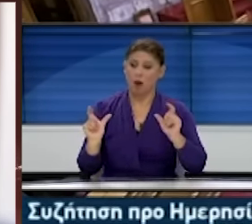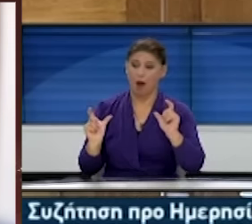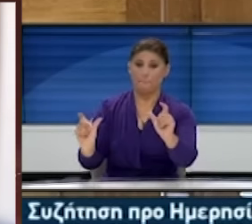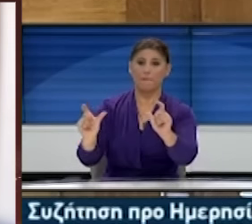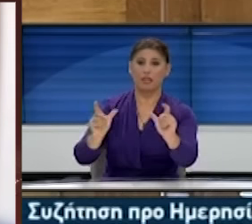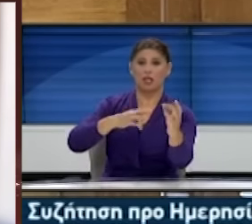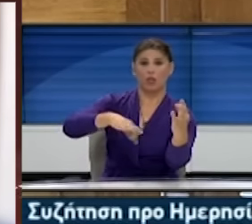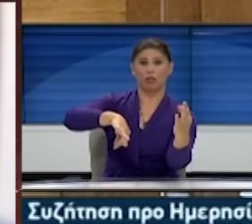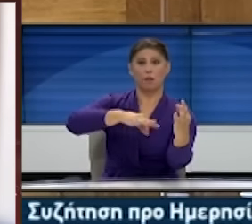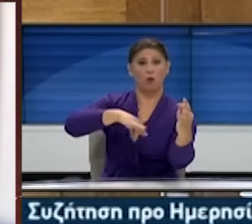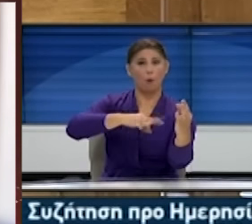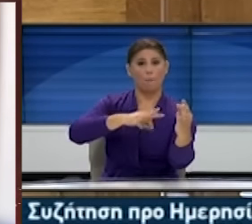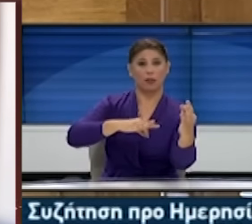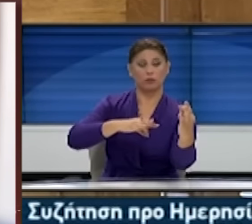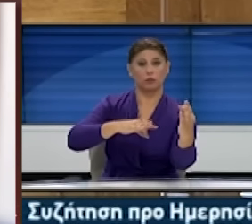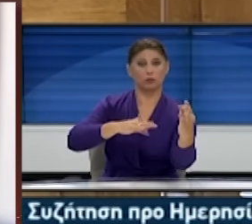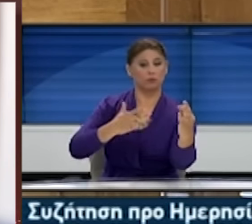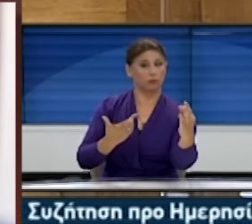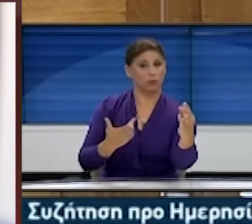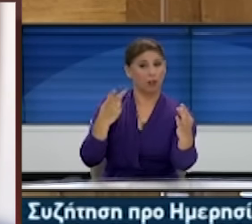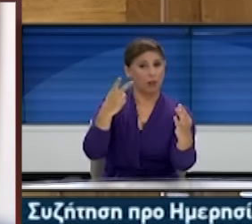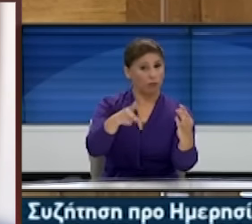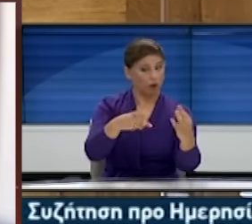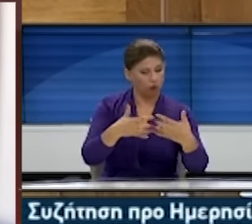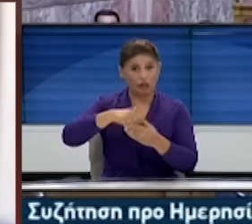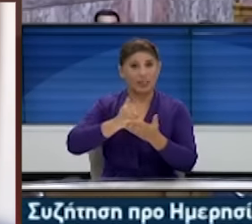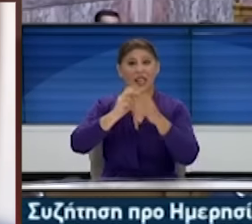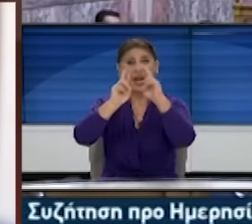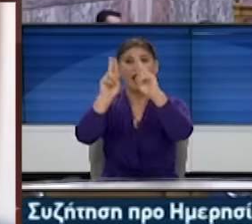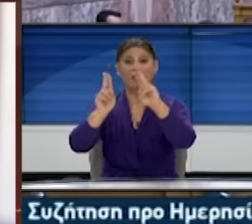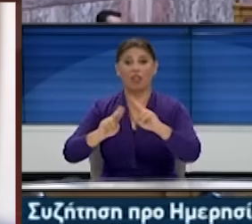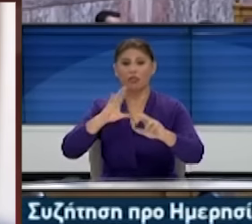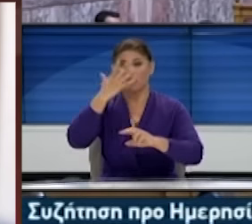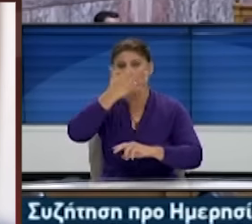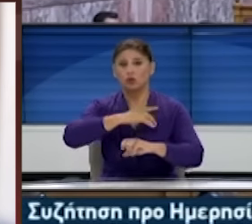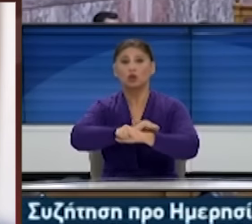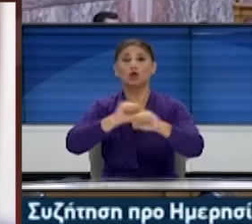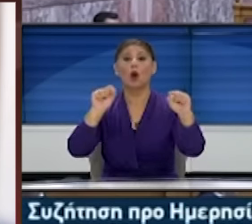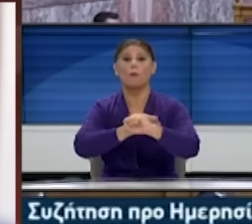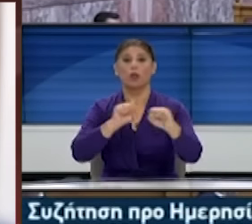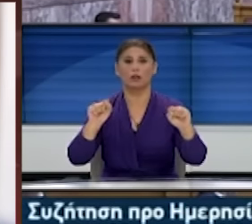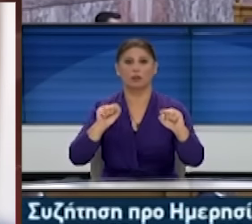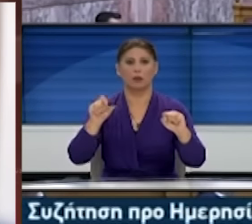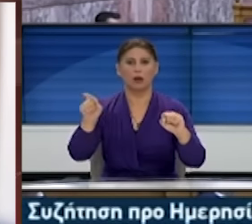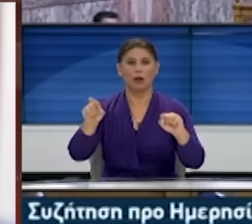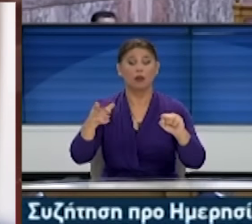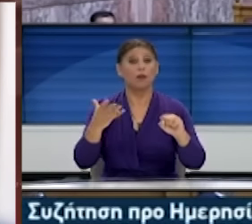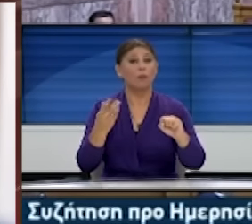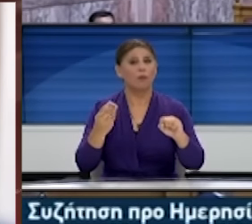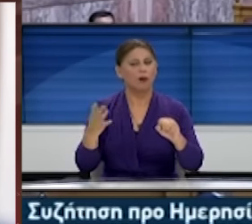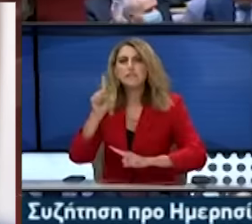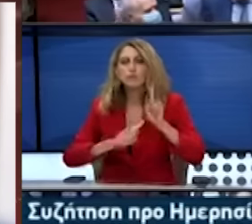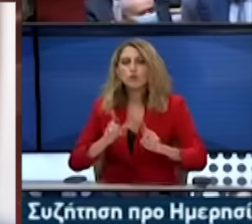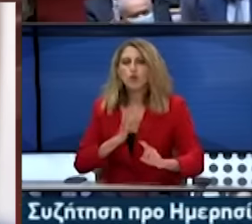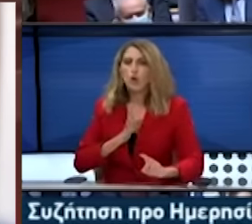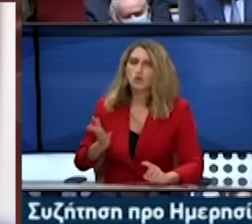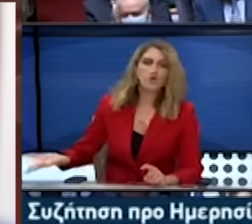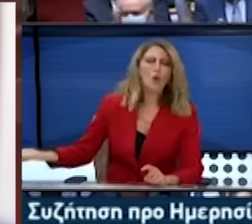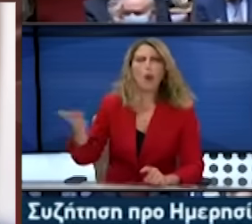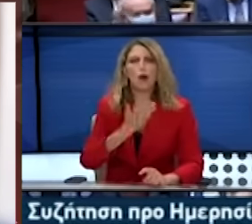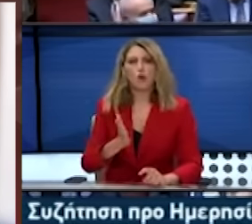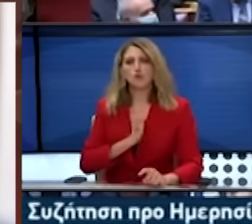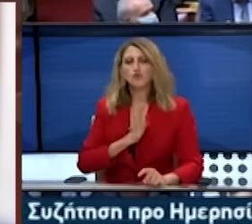Τέμπη, νομίζω ότι εκείνο που δεν υπολόγισαν ποτέ είναι ότι δεν κατάλαβαν πόσο βάρος και ευθύνη, όχι